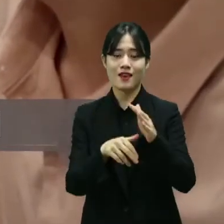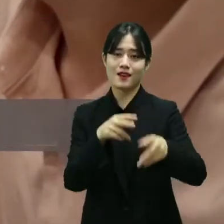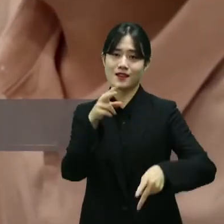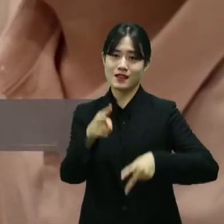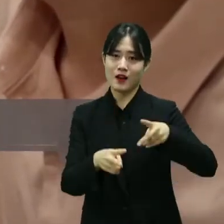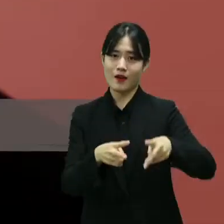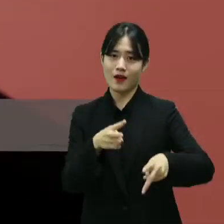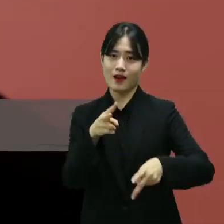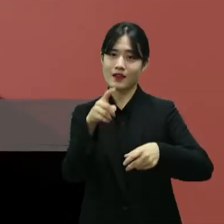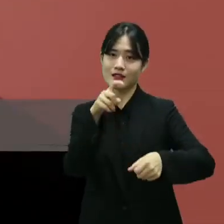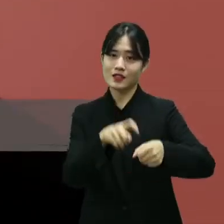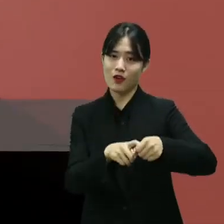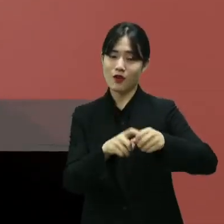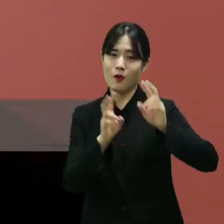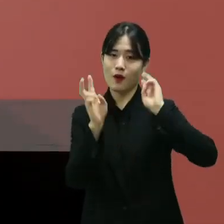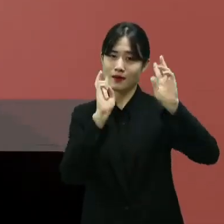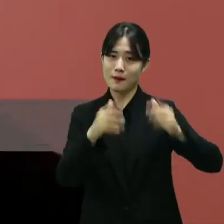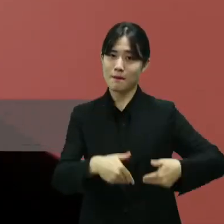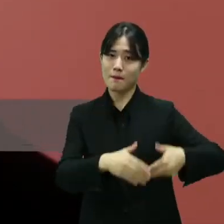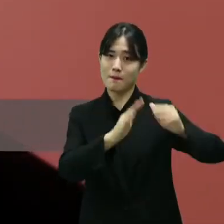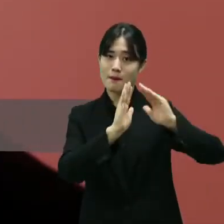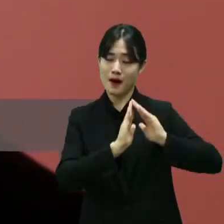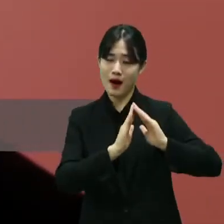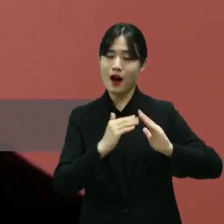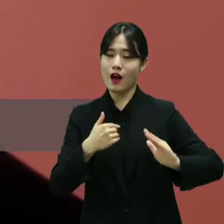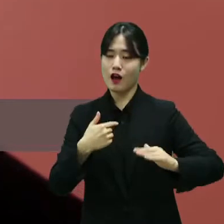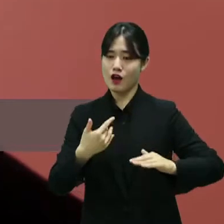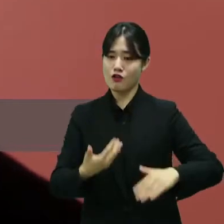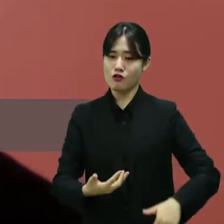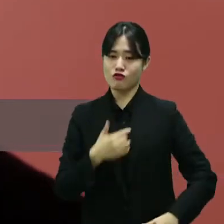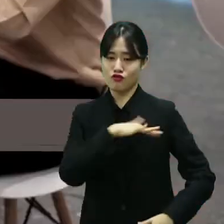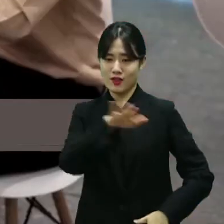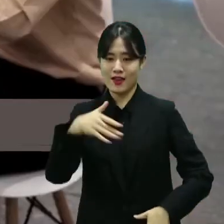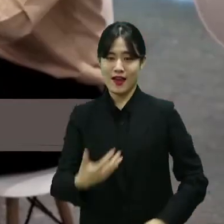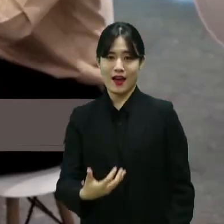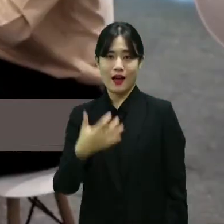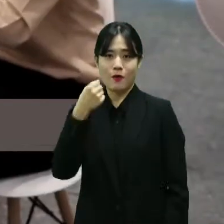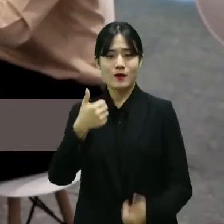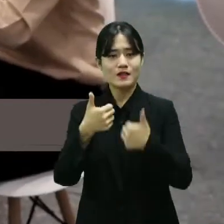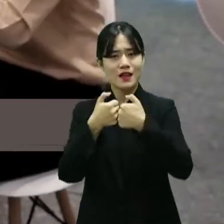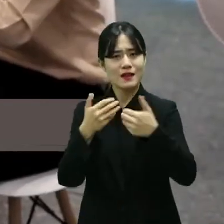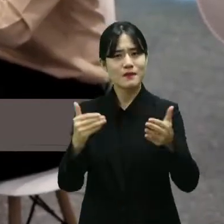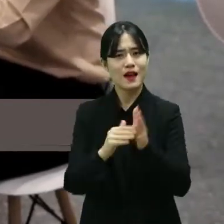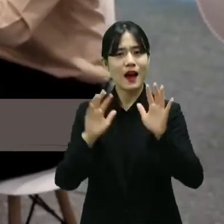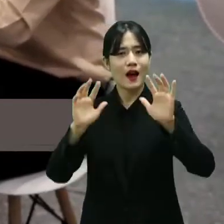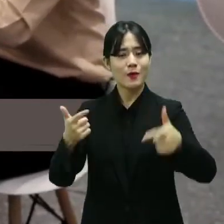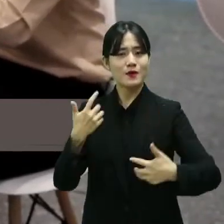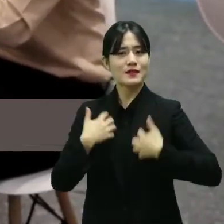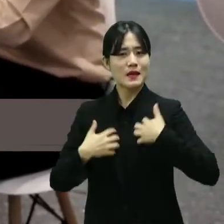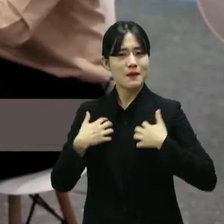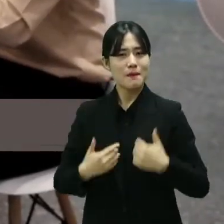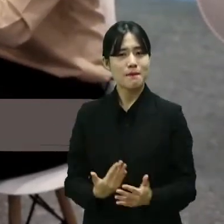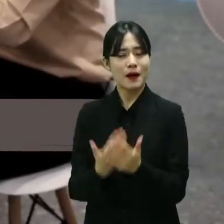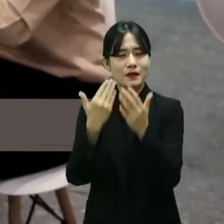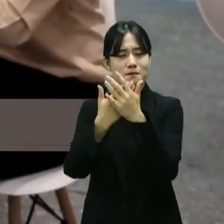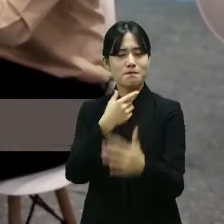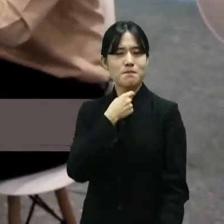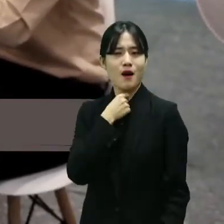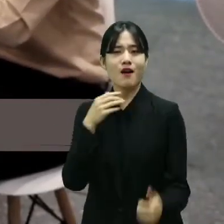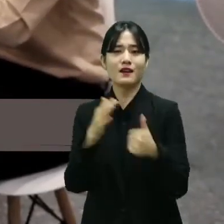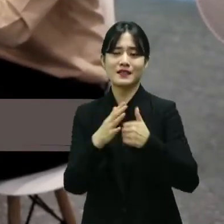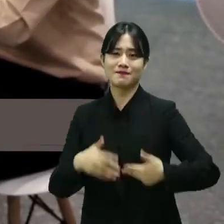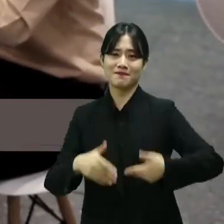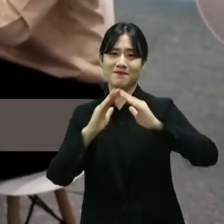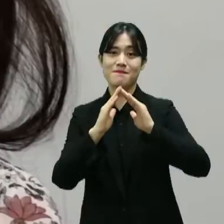차에 사회적 기여도 하고 우리가 가지고 있는 심리 서비스를 그냥 상담을 조금 넘어서는 재미있는 모델들로 키워보자 라는